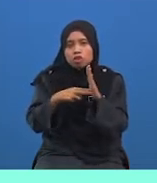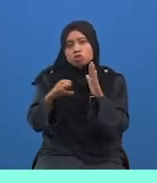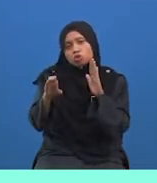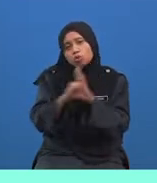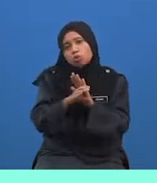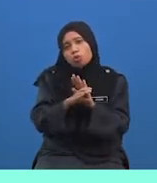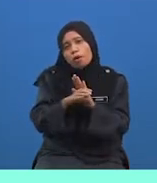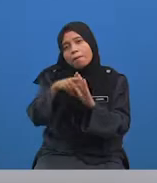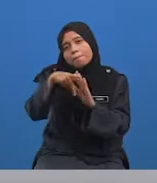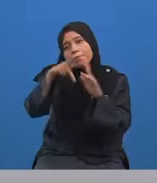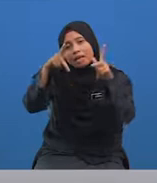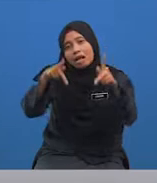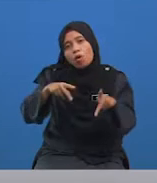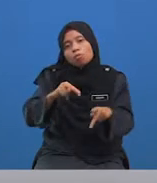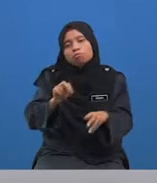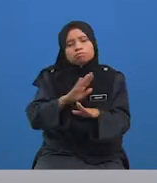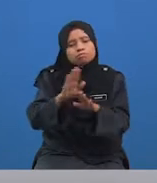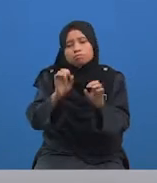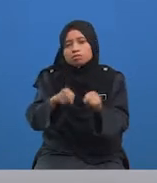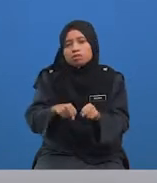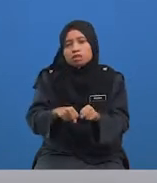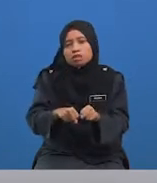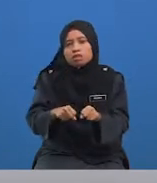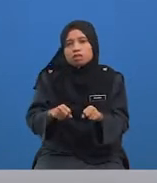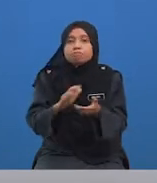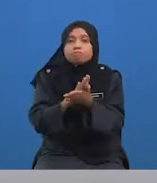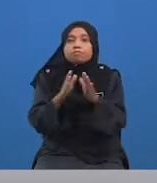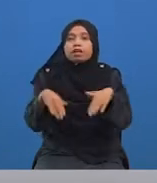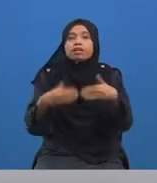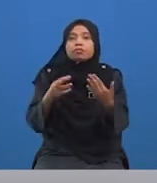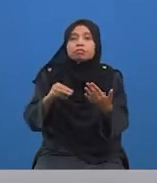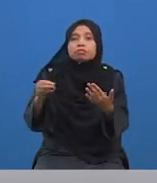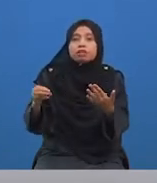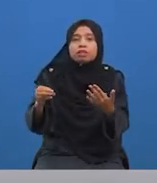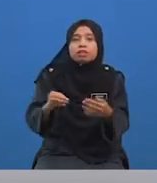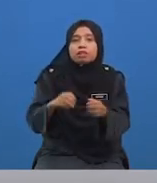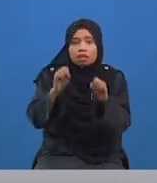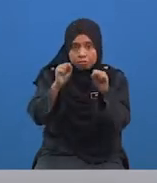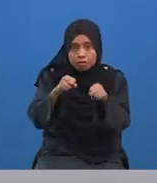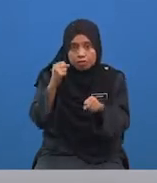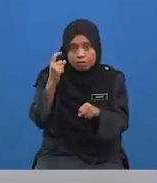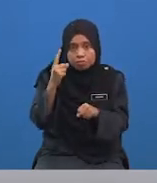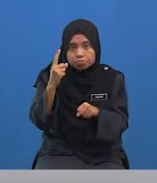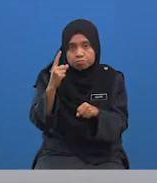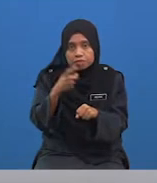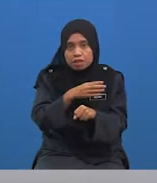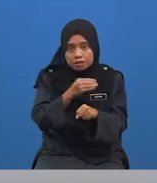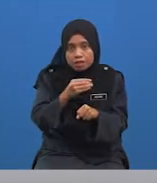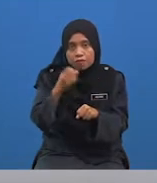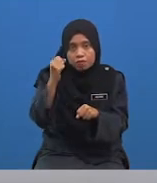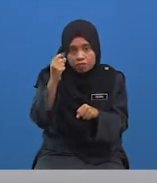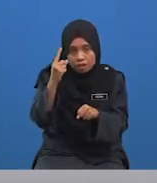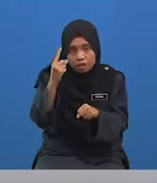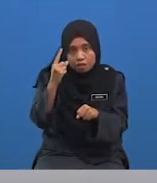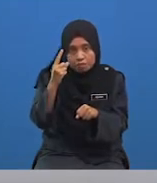perkauman. Jadi, bagaimana murid-murid? Boleh faham dan